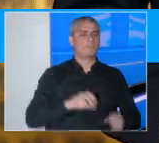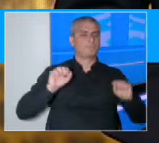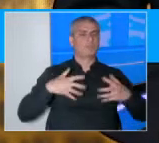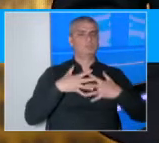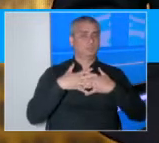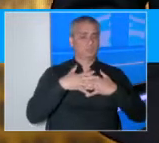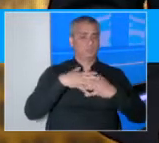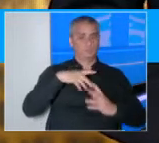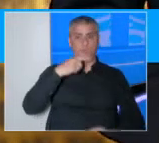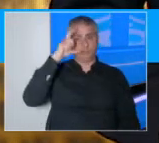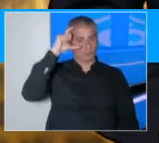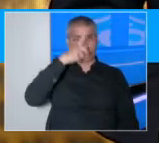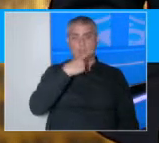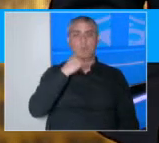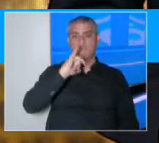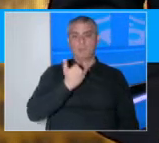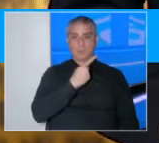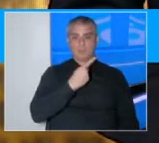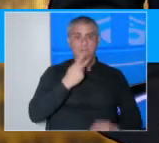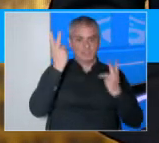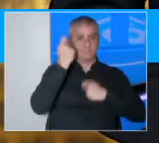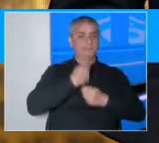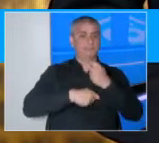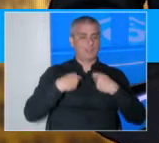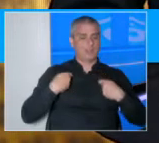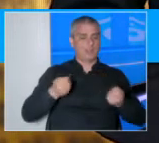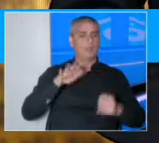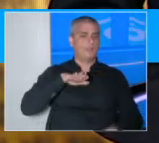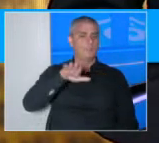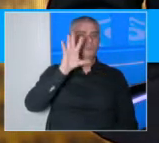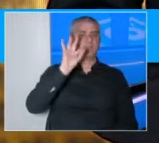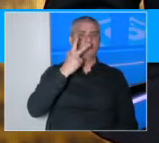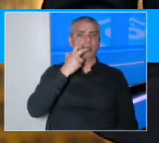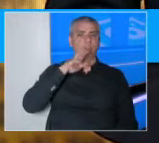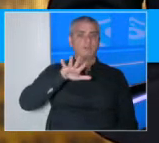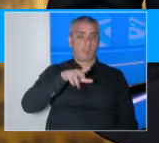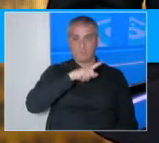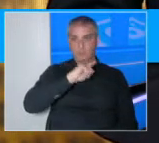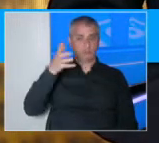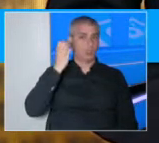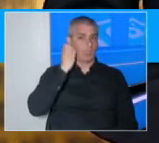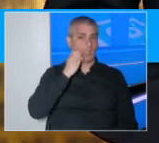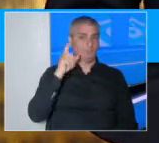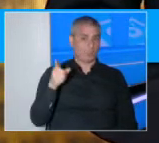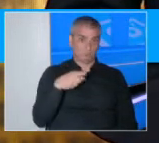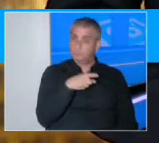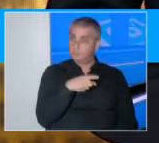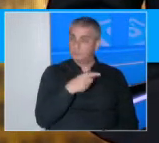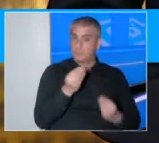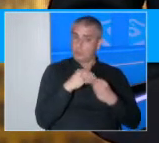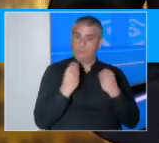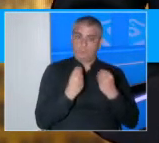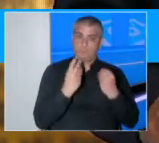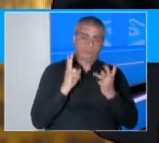ארצות הברית, ג'ו ביידן, שהוא מאשר את העסקה של מטוסי ה-F-35 לאמירויות. זה עוד